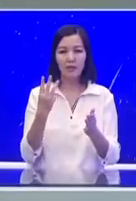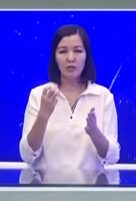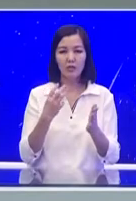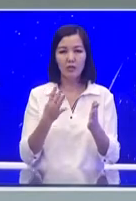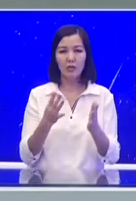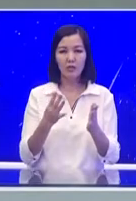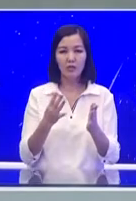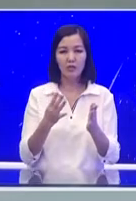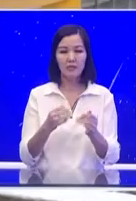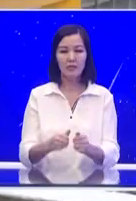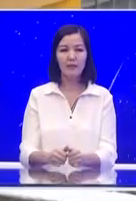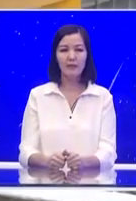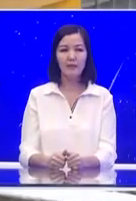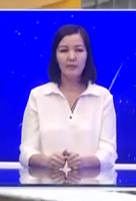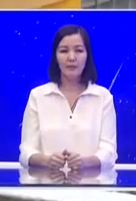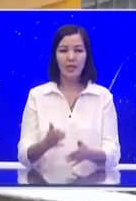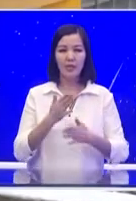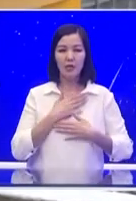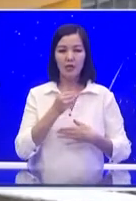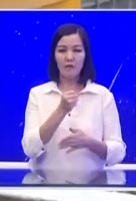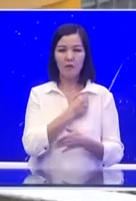13 адресатов. Наша воинская часть